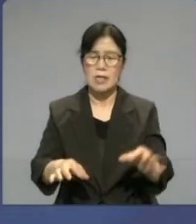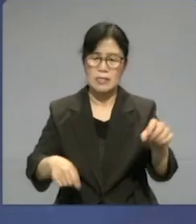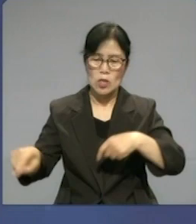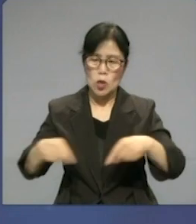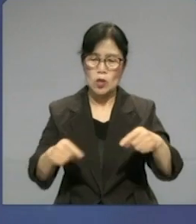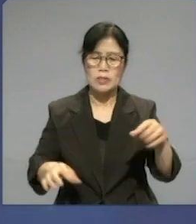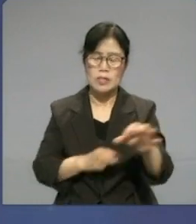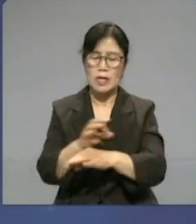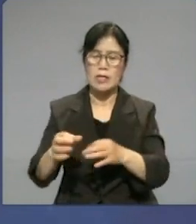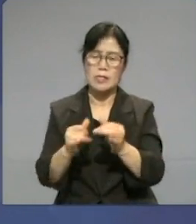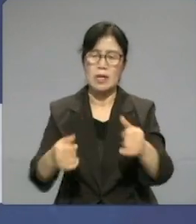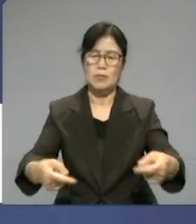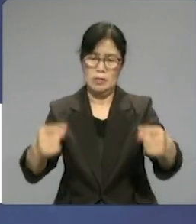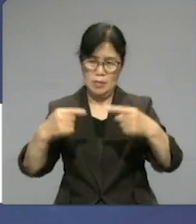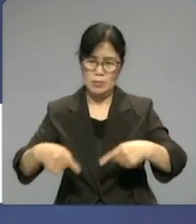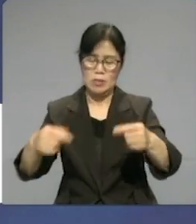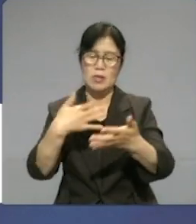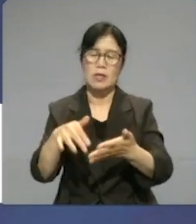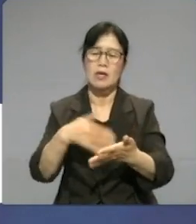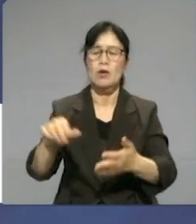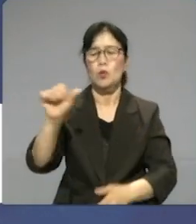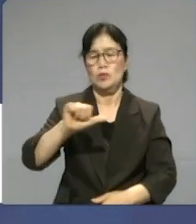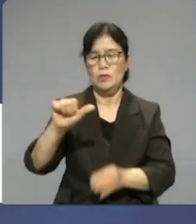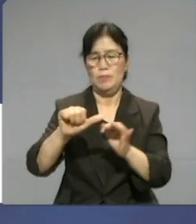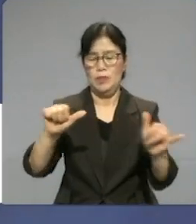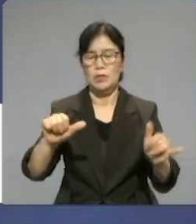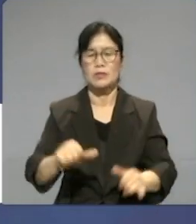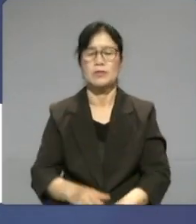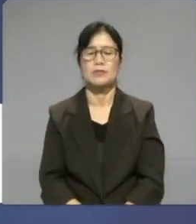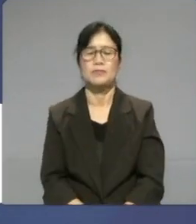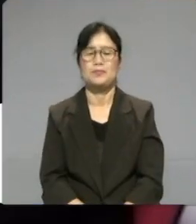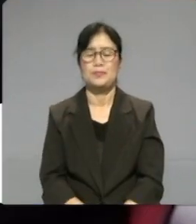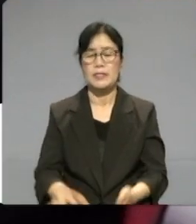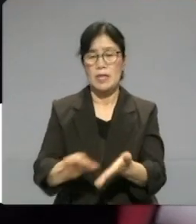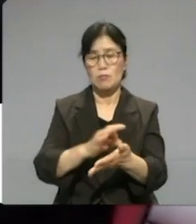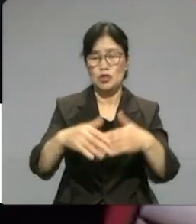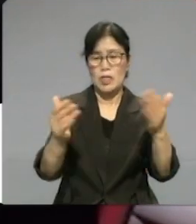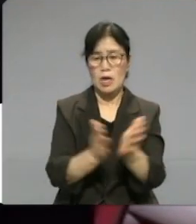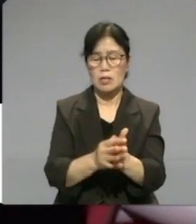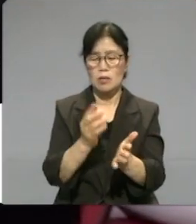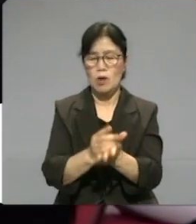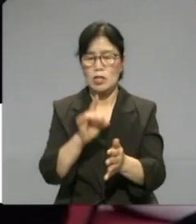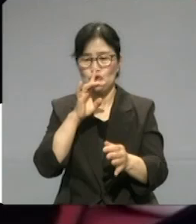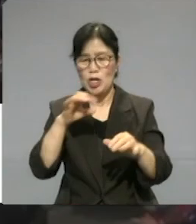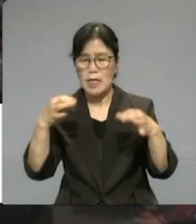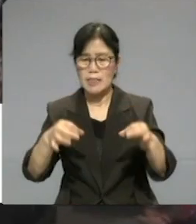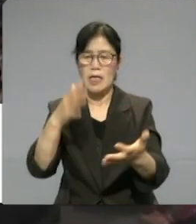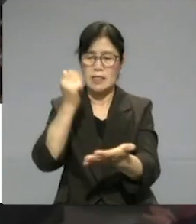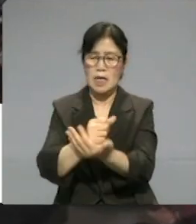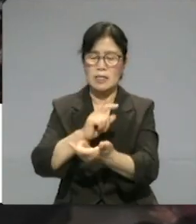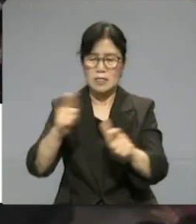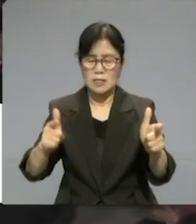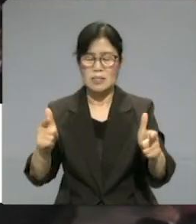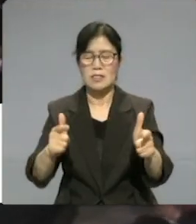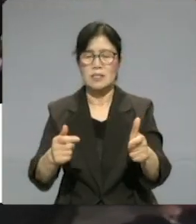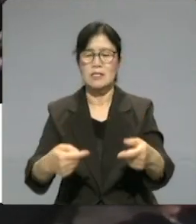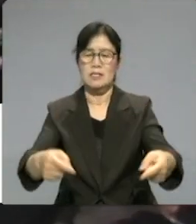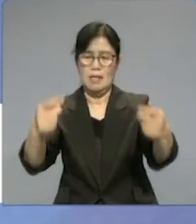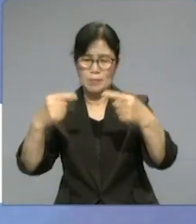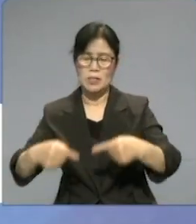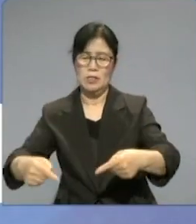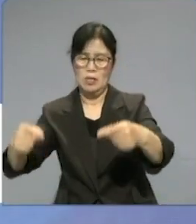총출동해 참가자만 5천명을 돌았습니다 장관과 중앙은행 총제 등 정상급 인사들이